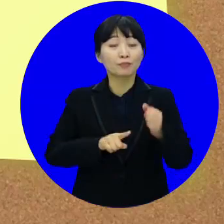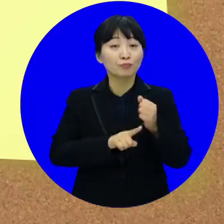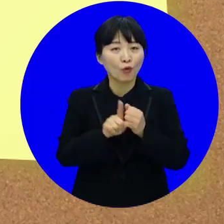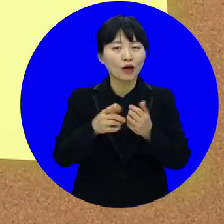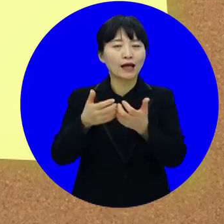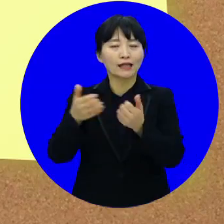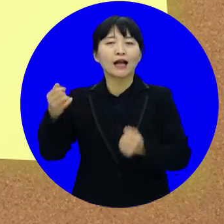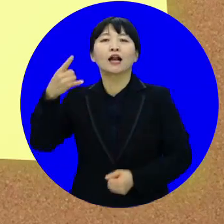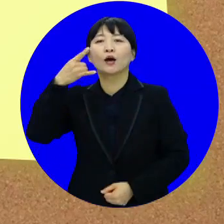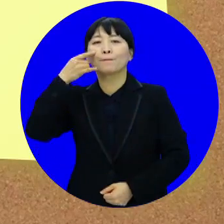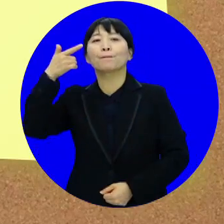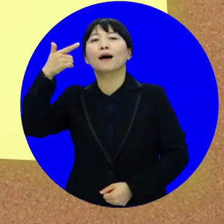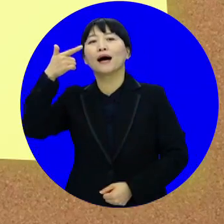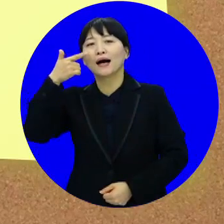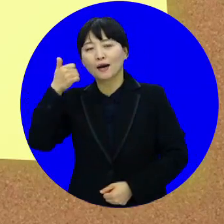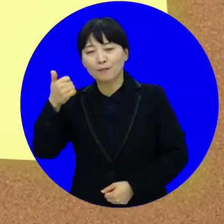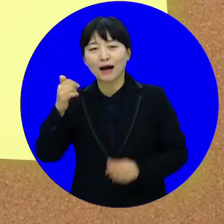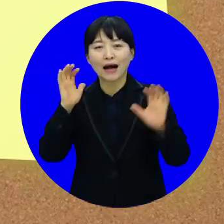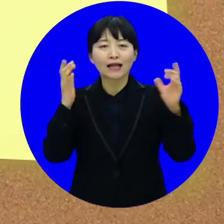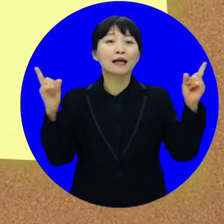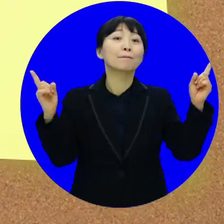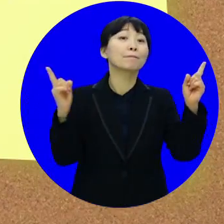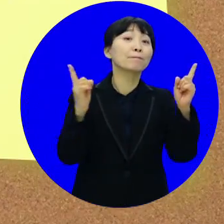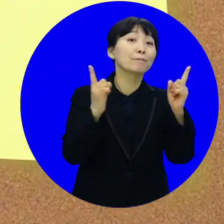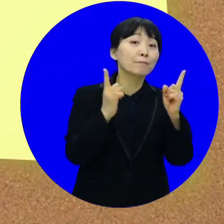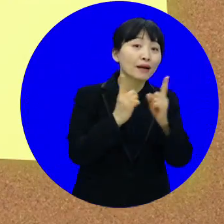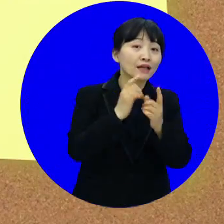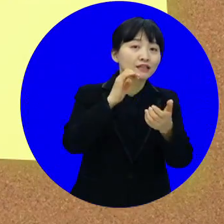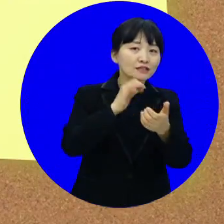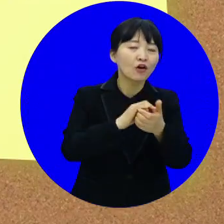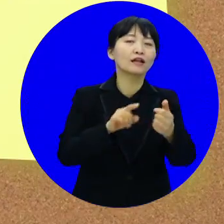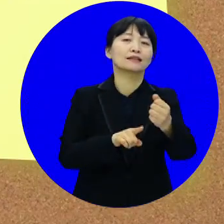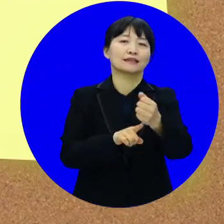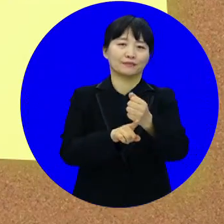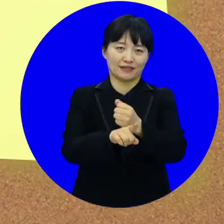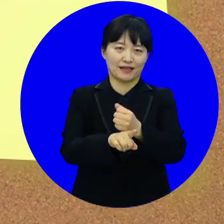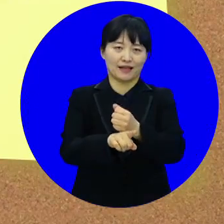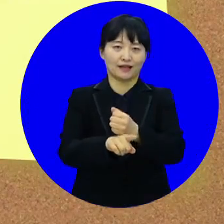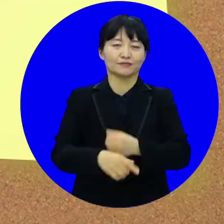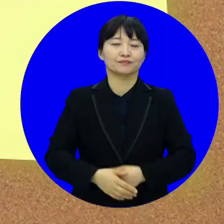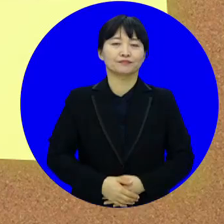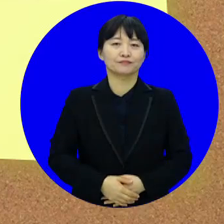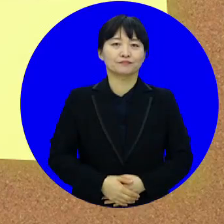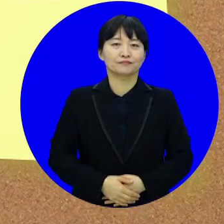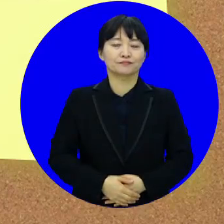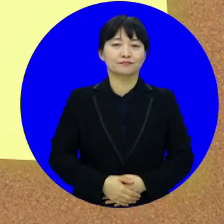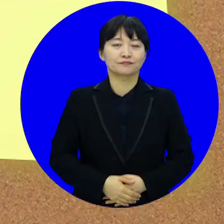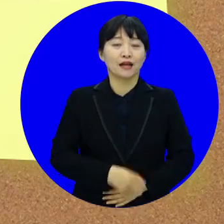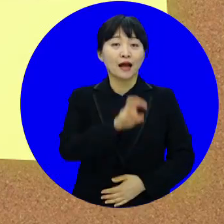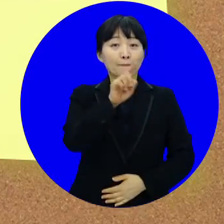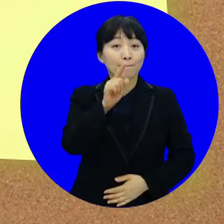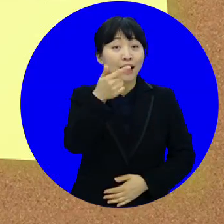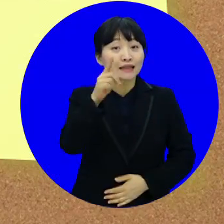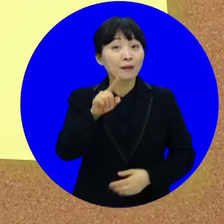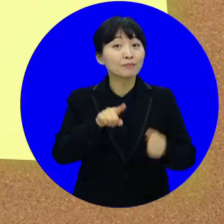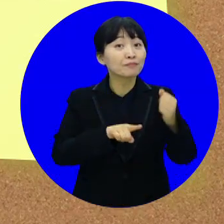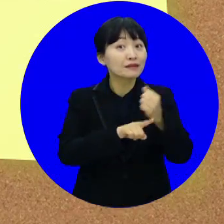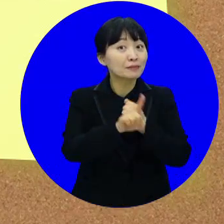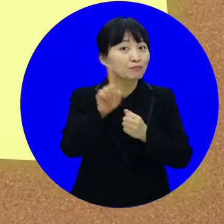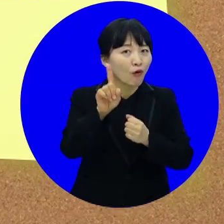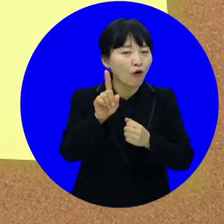된 아빠 또는 엄마가 아이를 정기적으로 만나는 것을 의미합니다. 여기서 만남이란